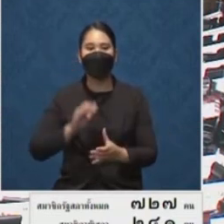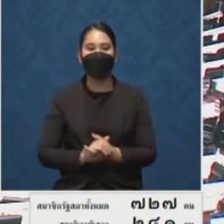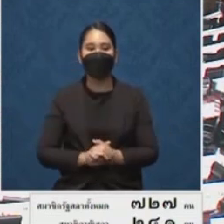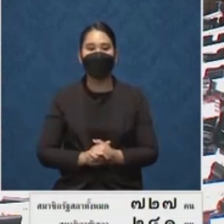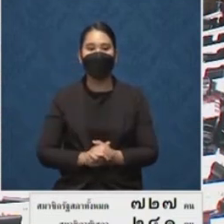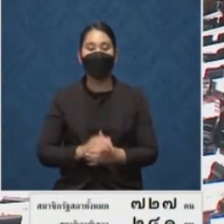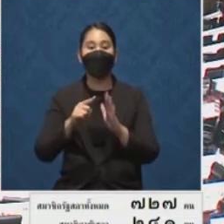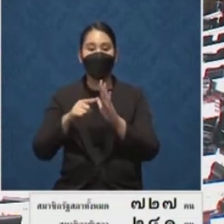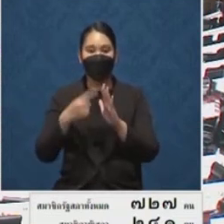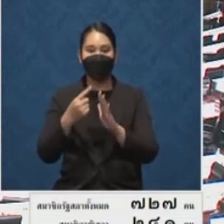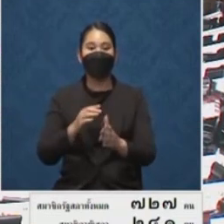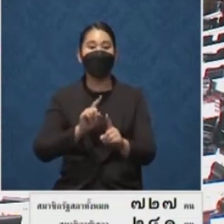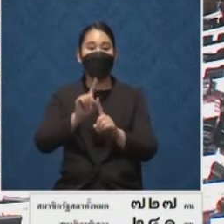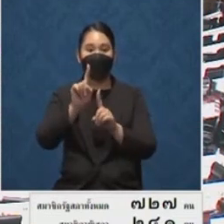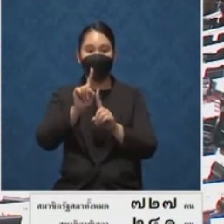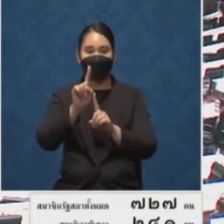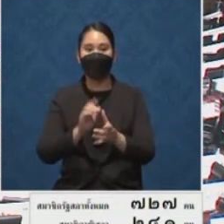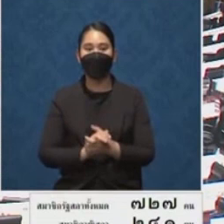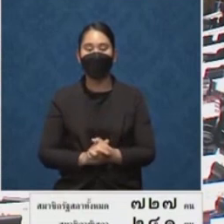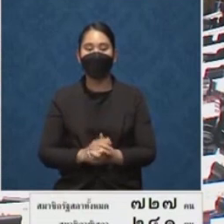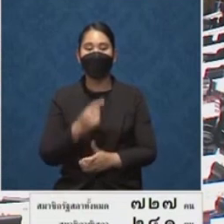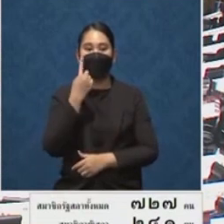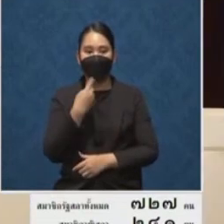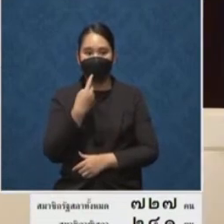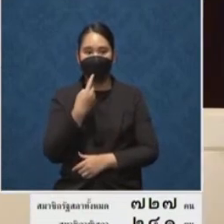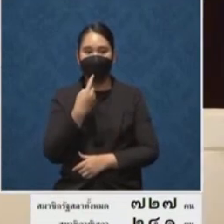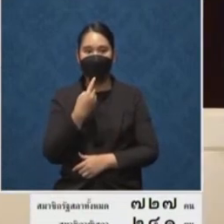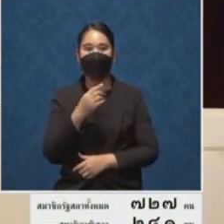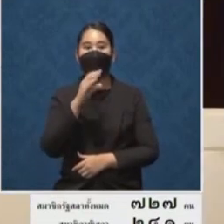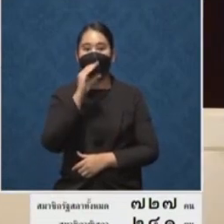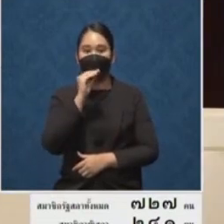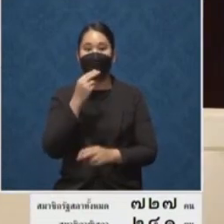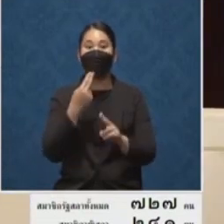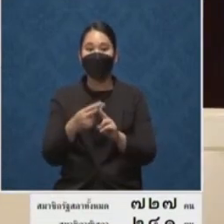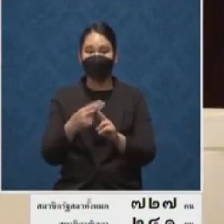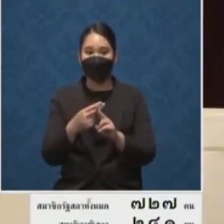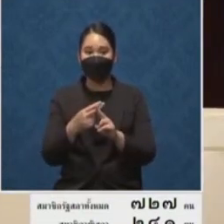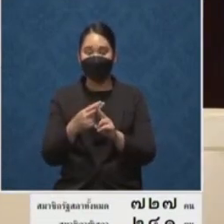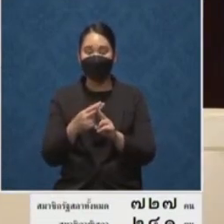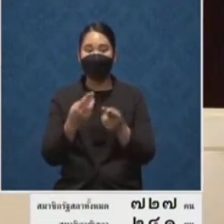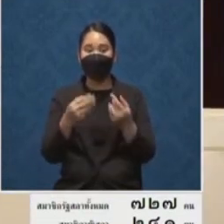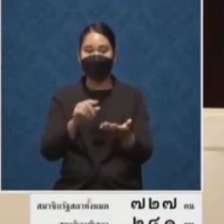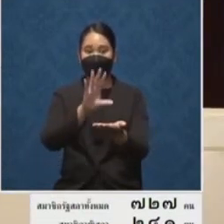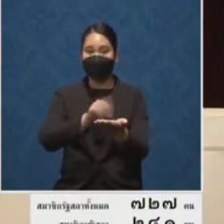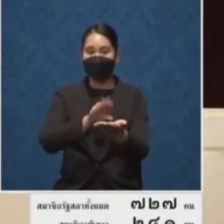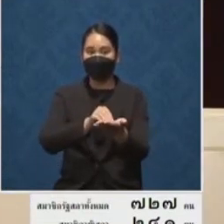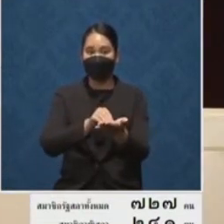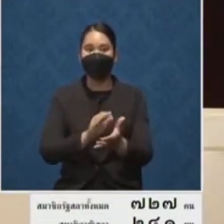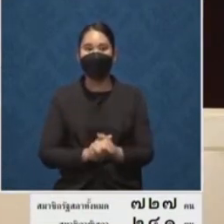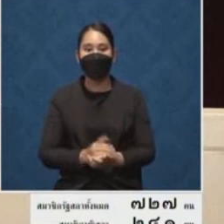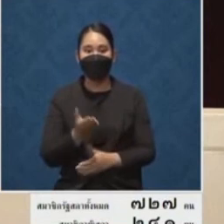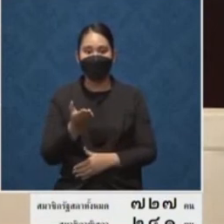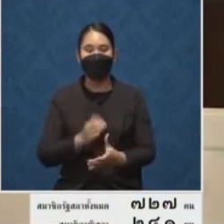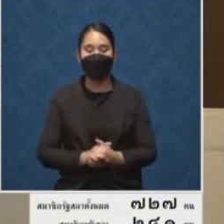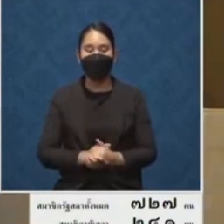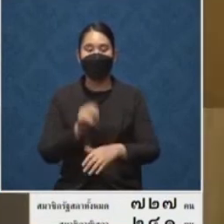แนนและประสงค์จะใช้สิทธิ์จะยกมือขึ้นและตีละท่านนะครับท่านแรกกรุณาอ่านรายชื่อ